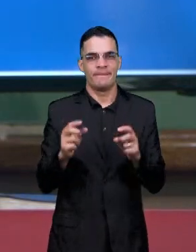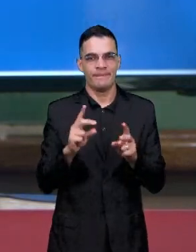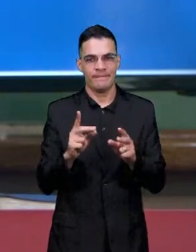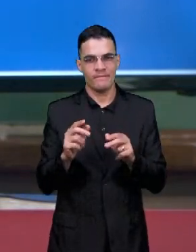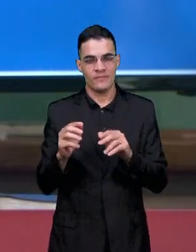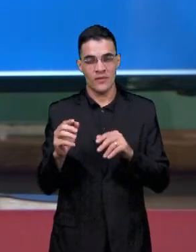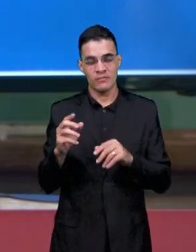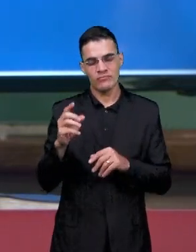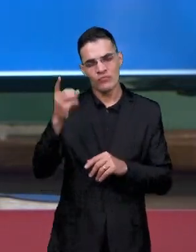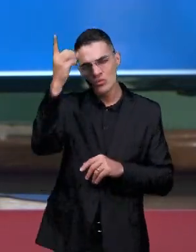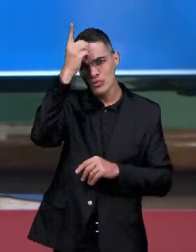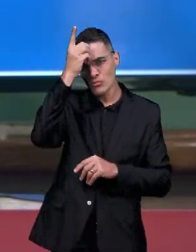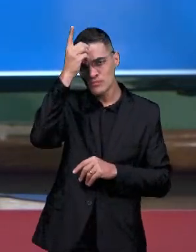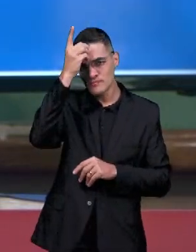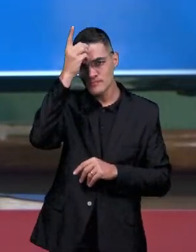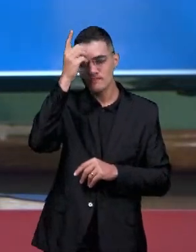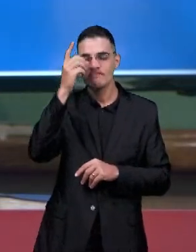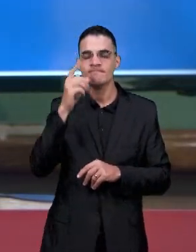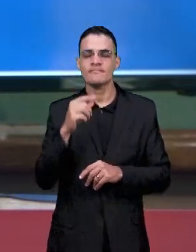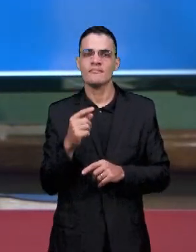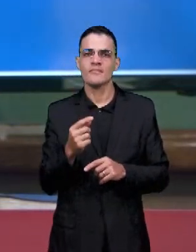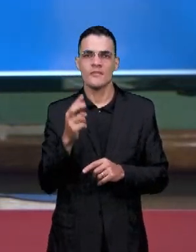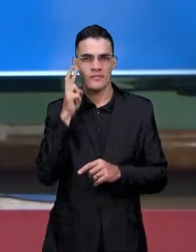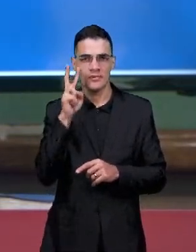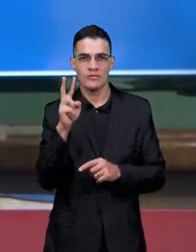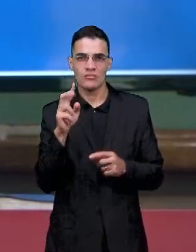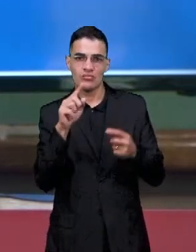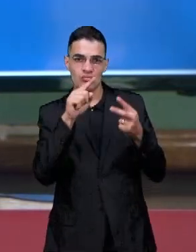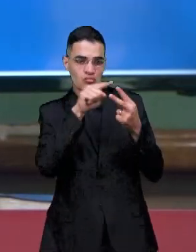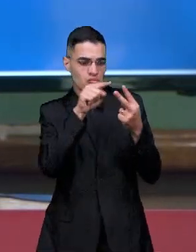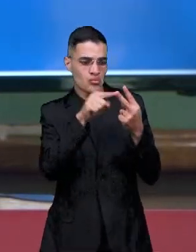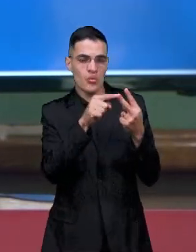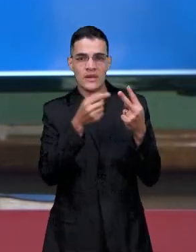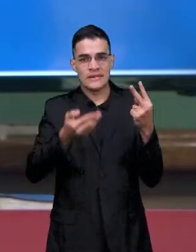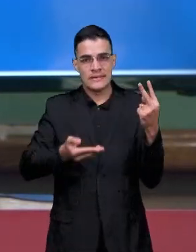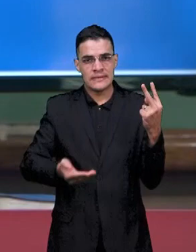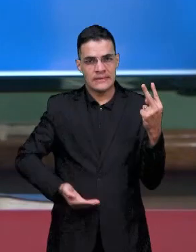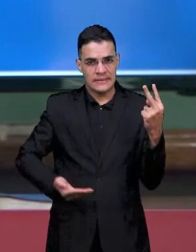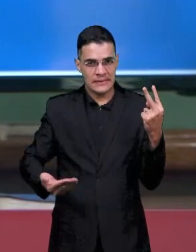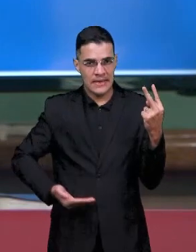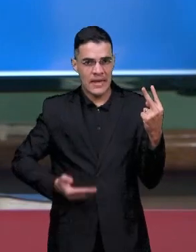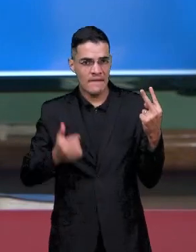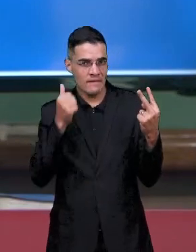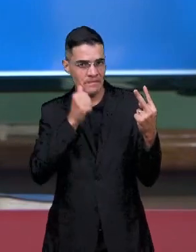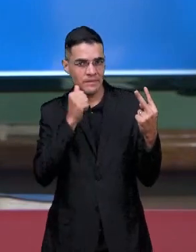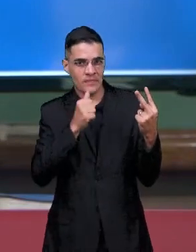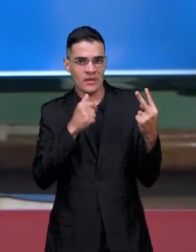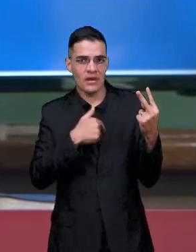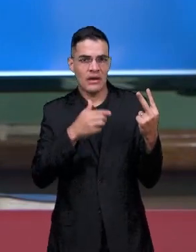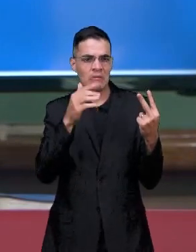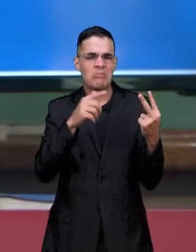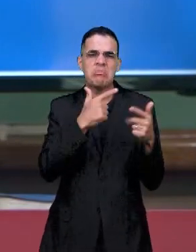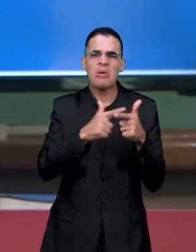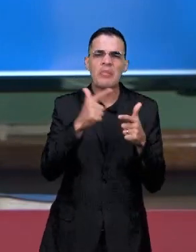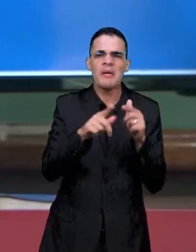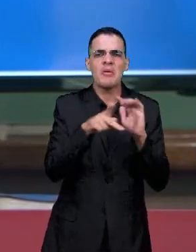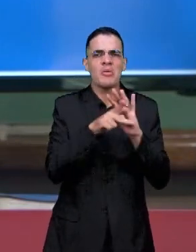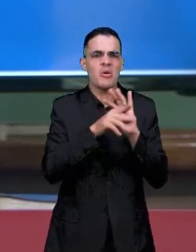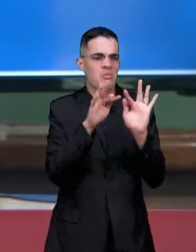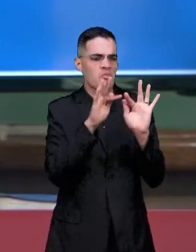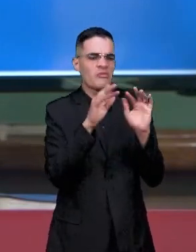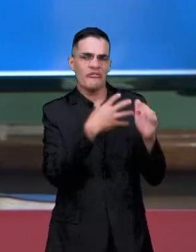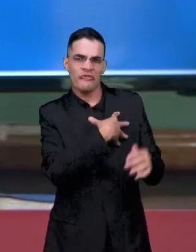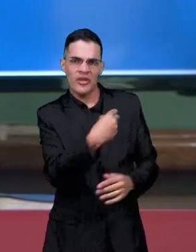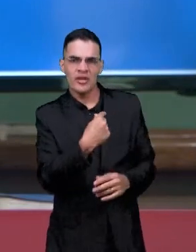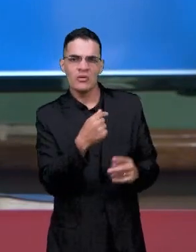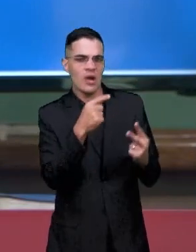дары. 2 сестры, они поругались из-за своих детей, и они